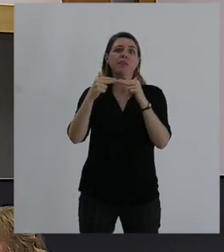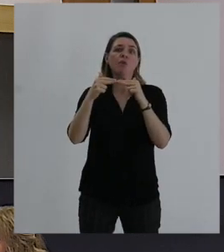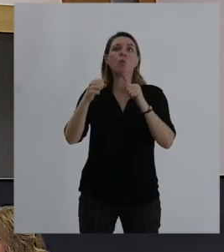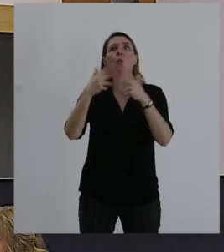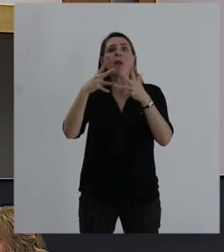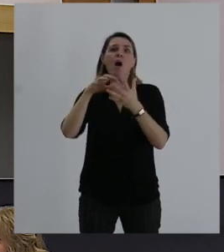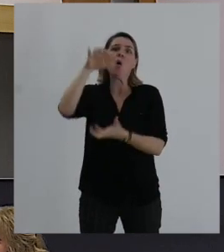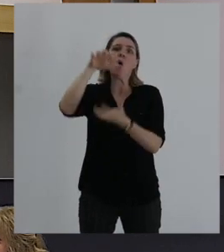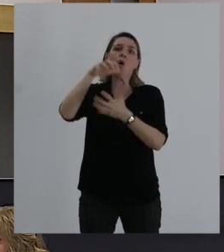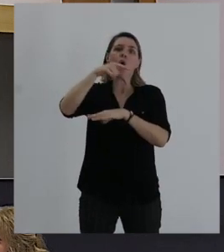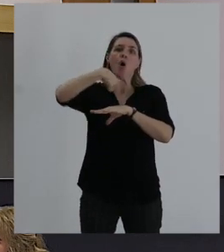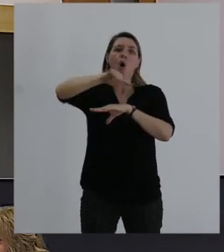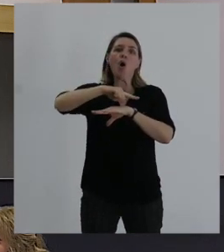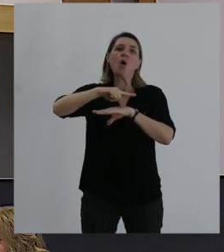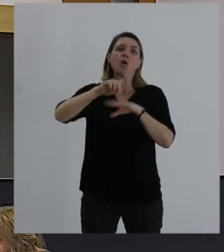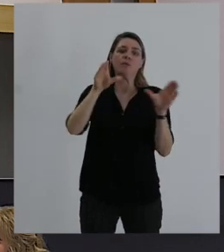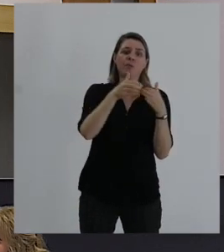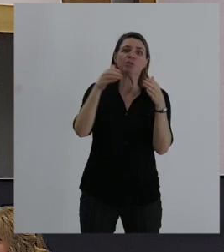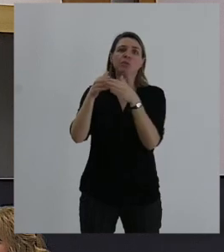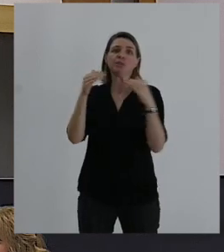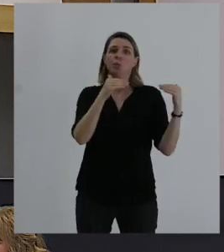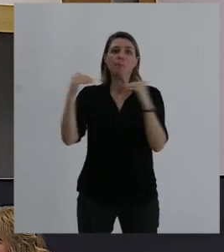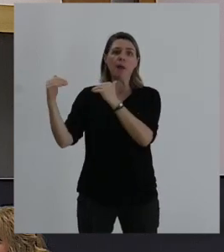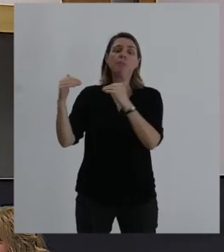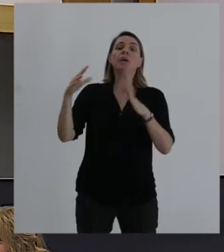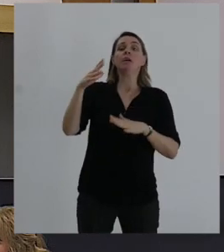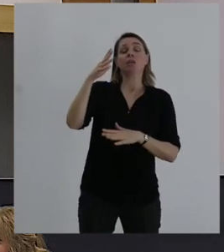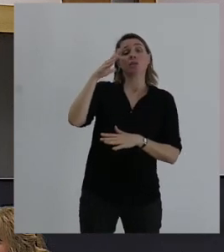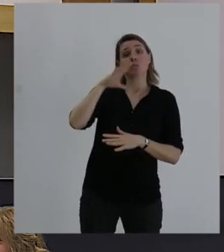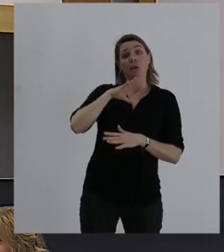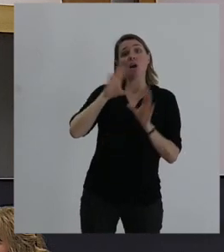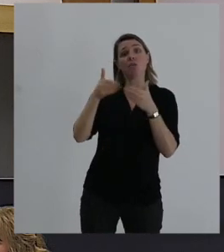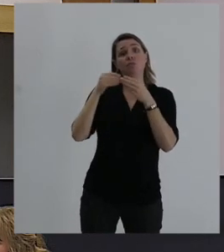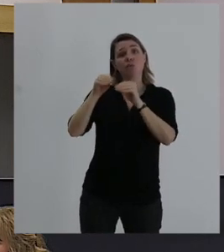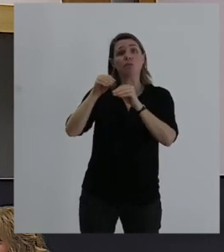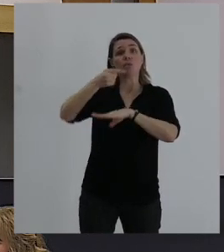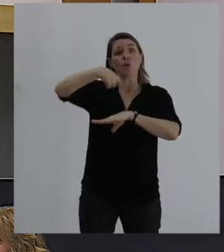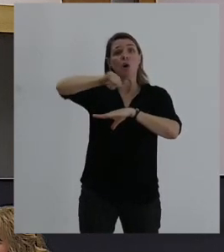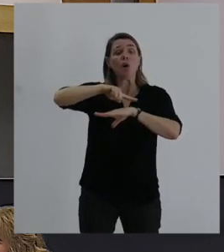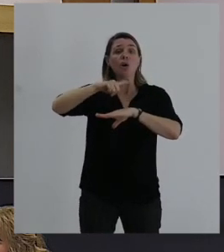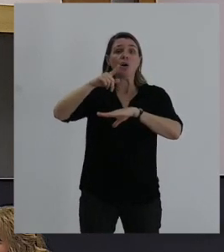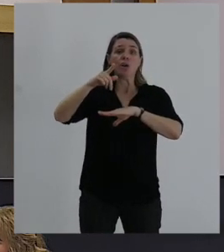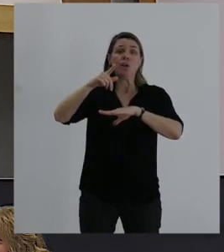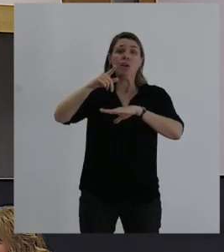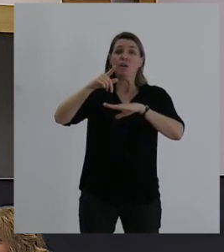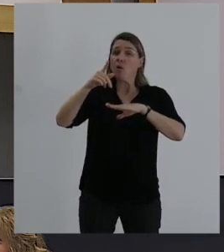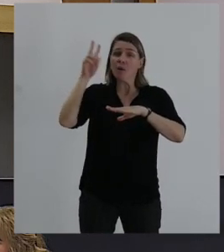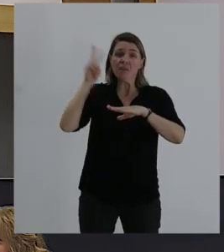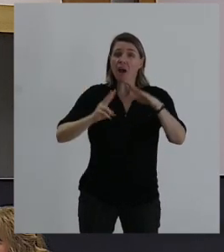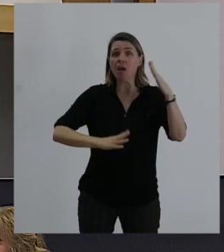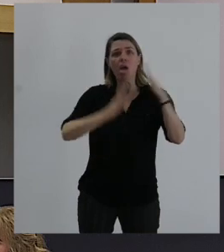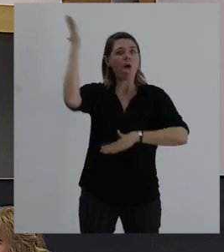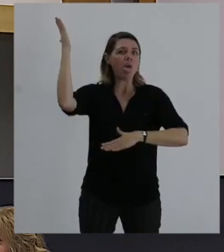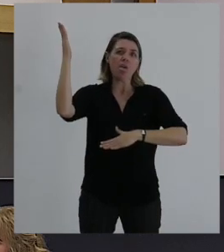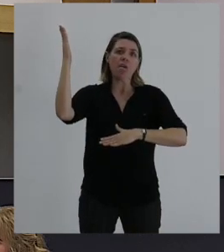un nombre d'heures équivalent d'une formation à une autre. Il y avait des formations dans notre établissement qui dépassaient de très très loin,